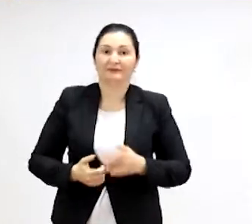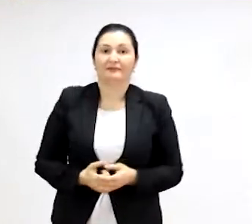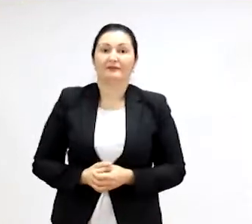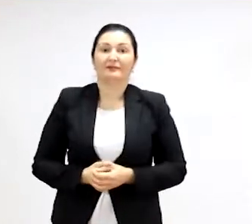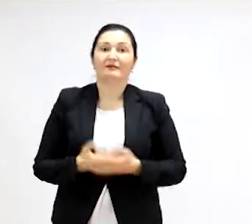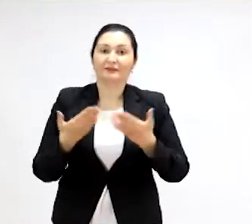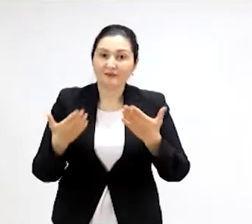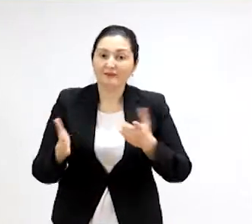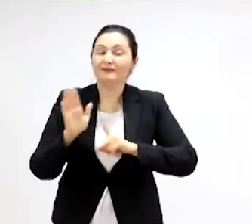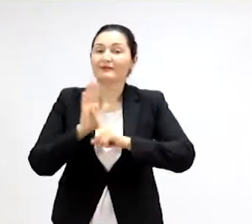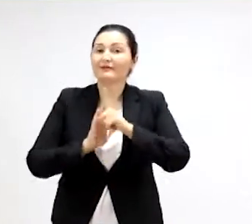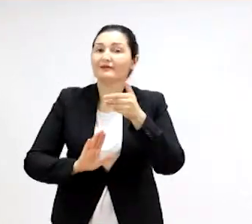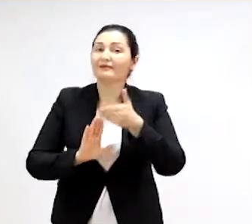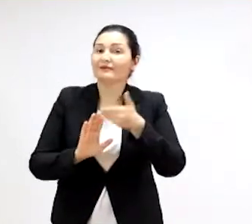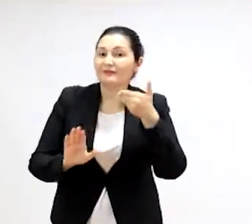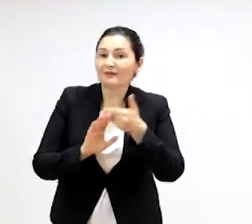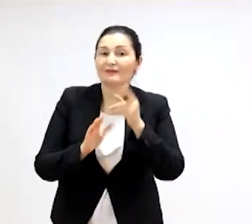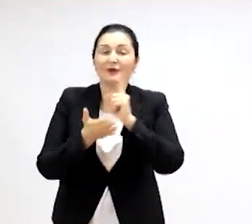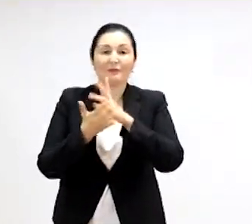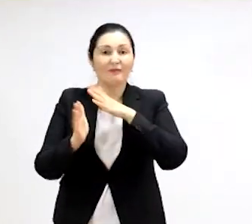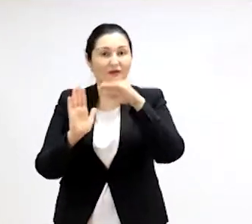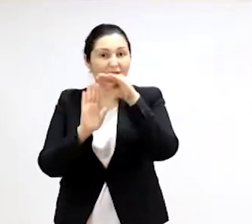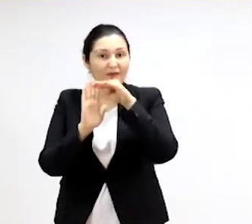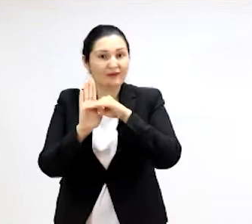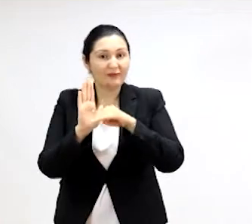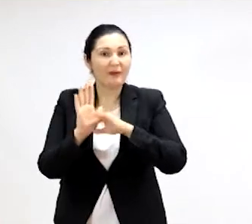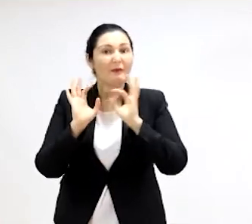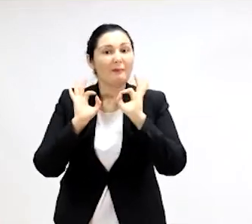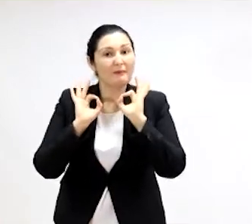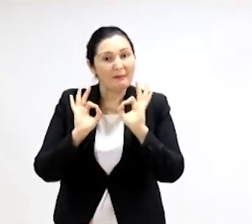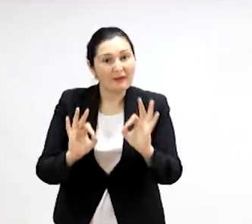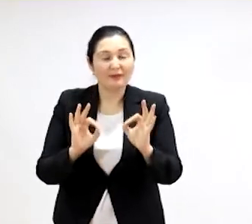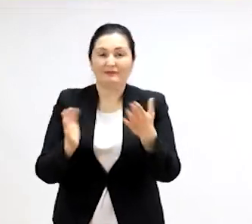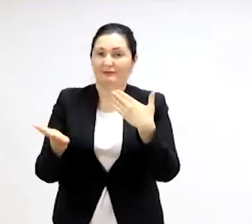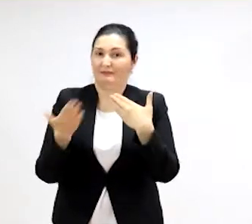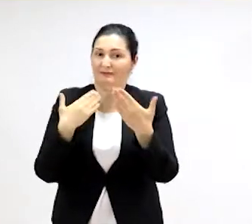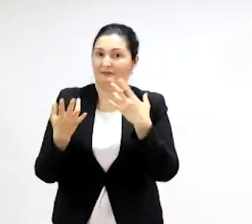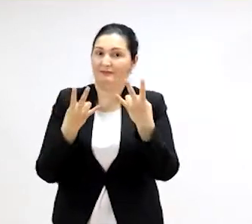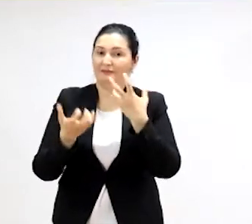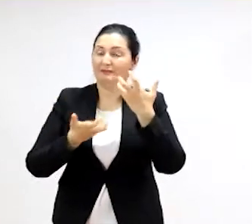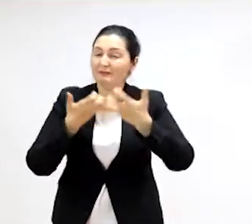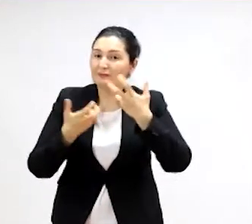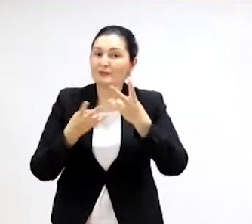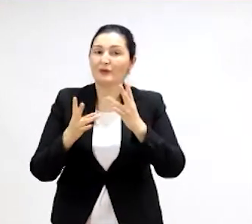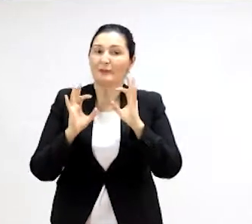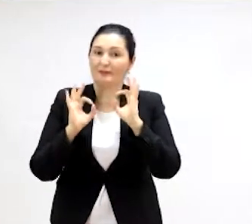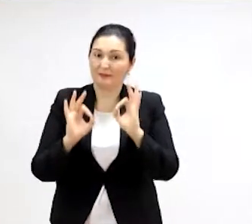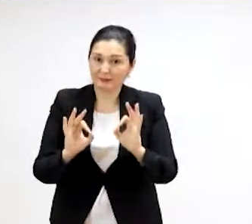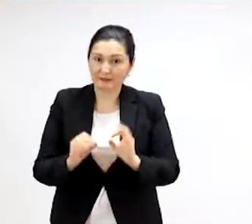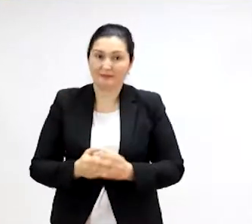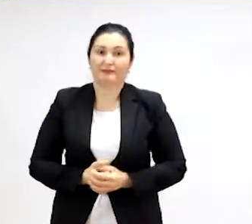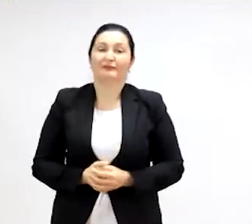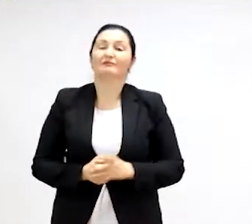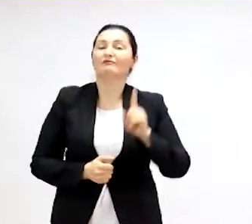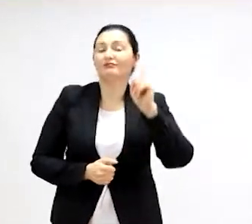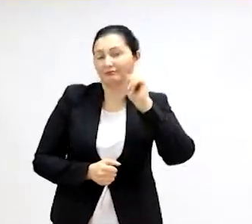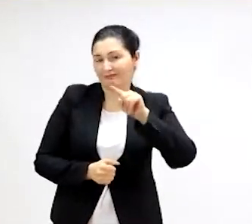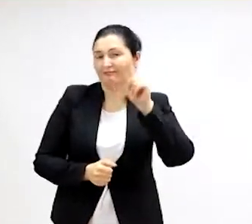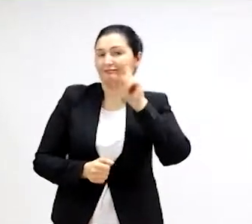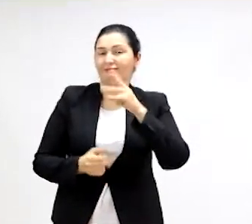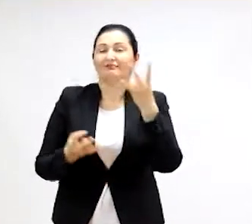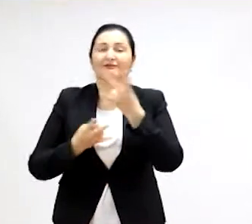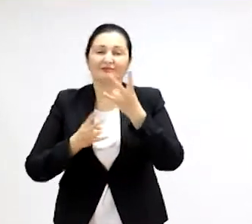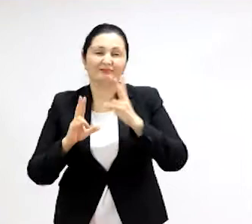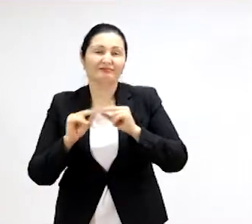ҳамин, мо пеш аз ҳама бояд реҷаи рӯзи худро хуб муайян карда бошем. Ой, медонам, муаллима